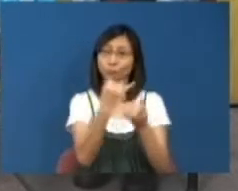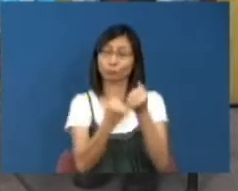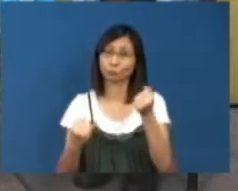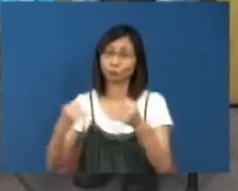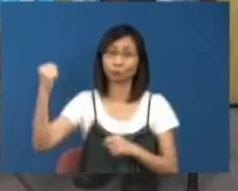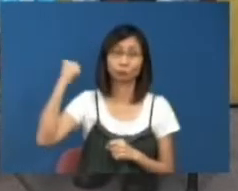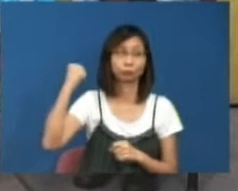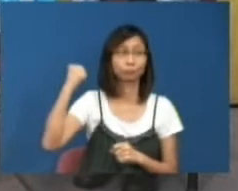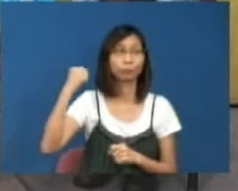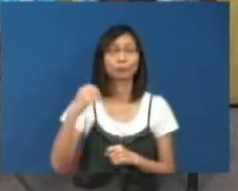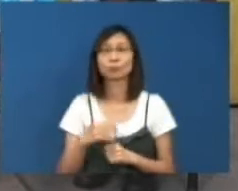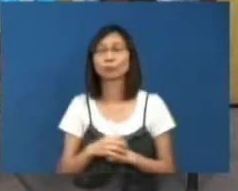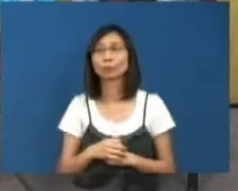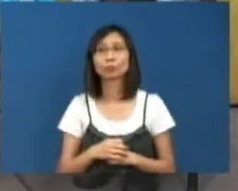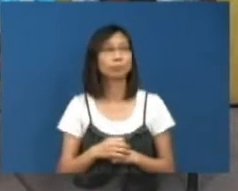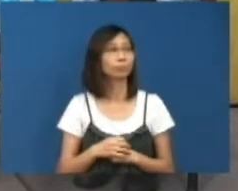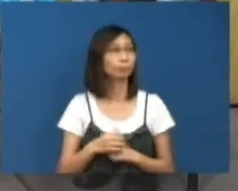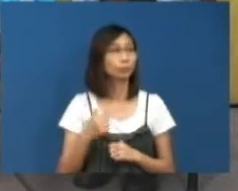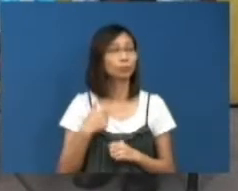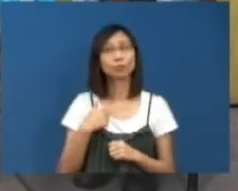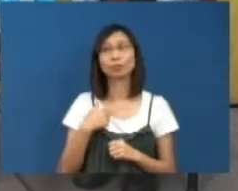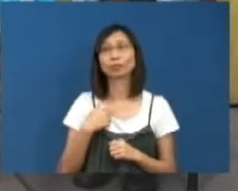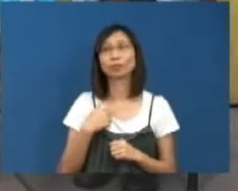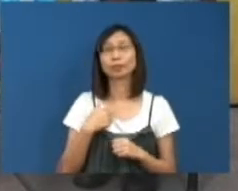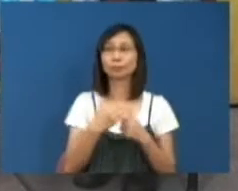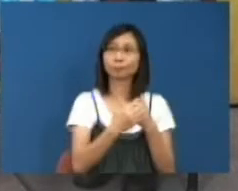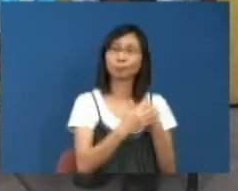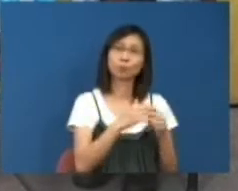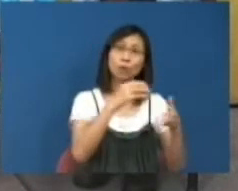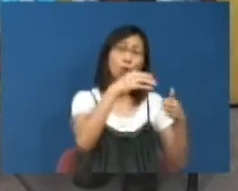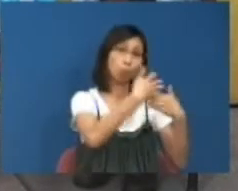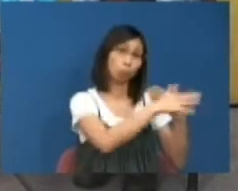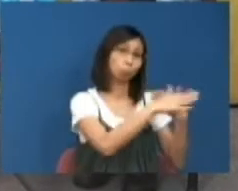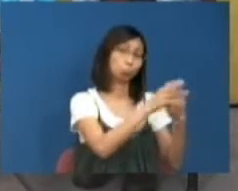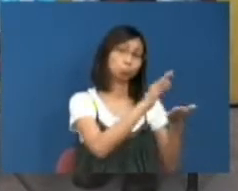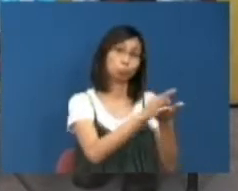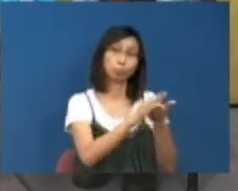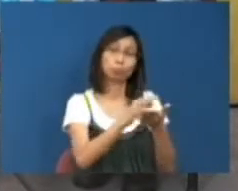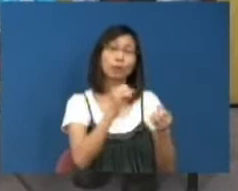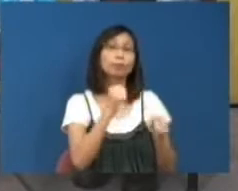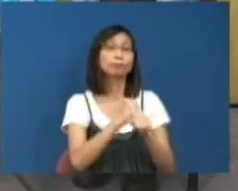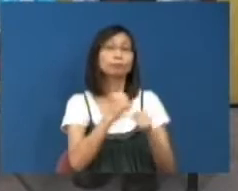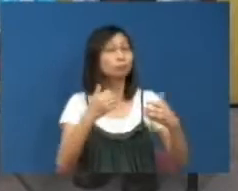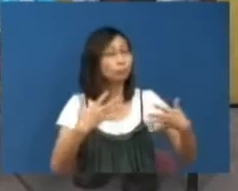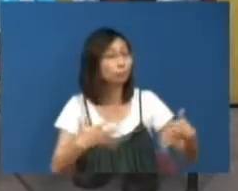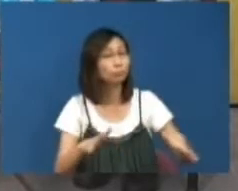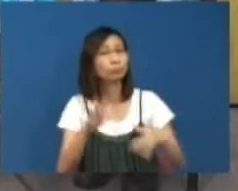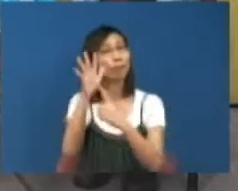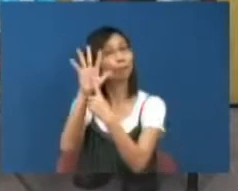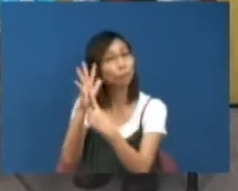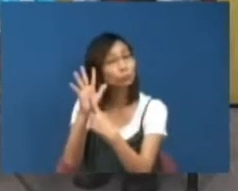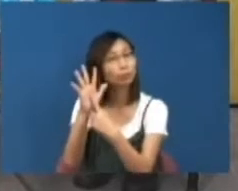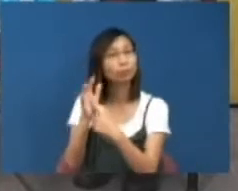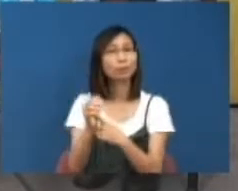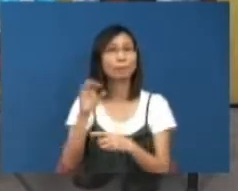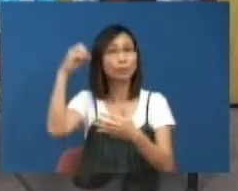就唔係話哦，我係靠外國。就做成一啲風車 啊 光伏板啊咁買翻嚟擺喺度就得，